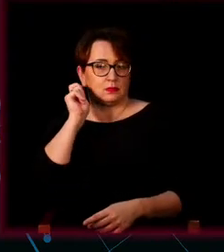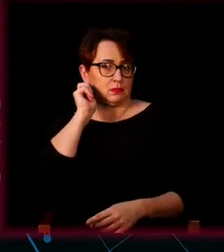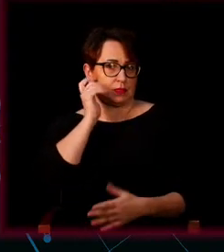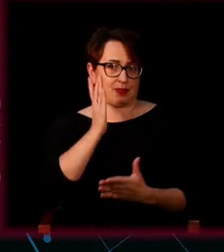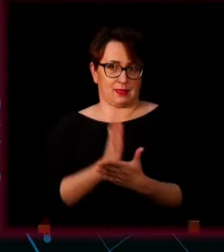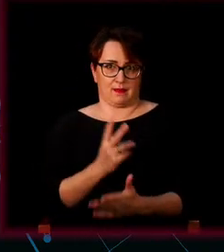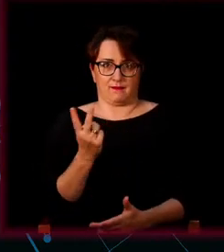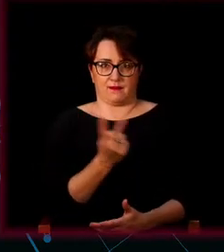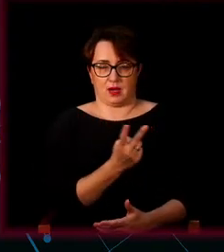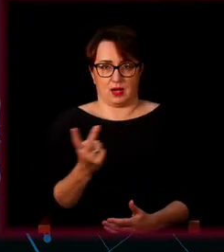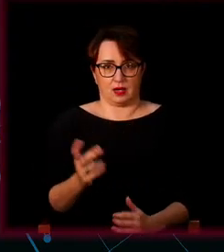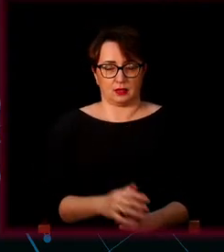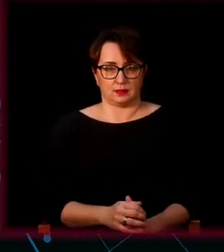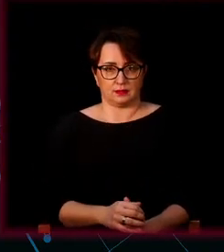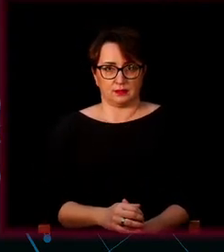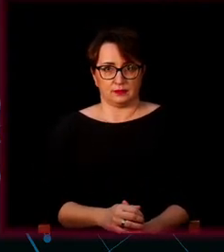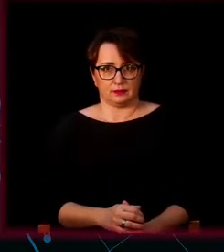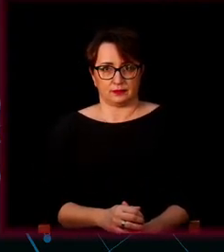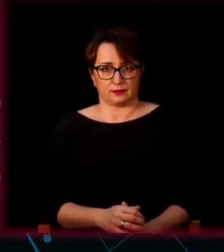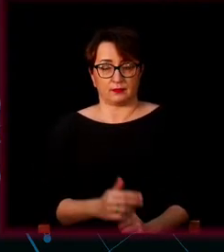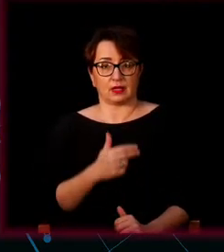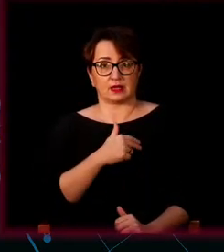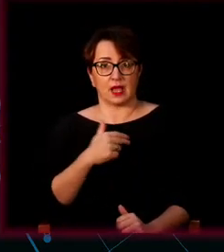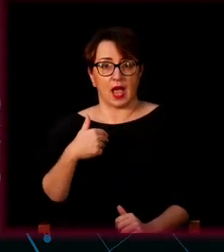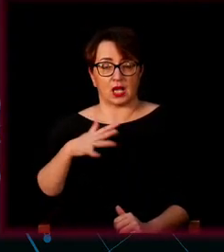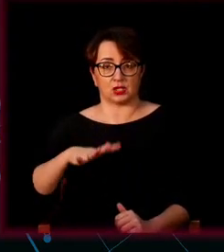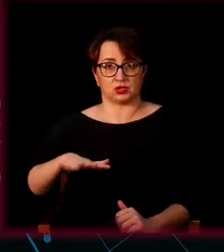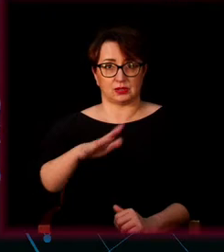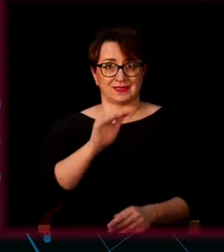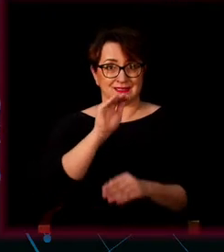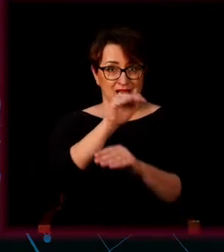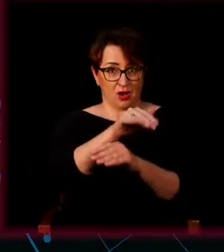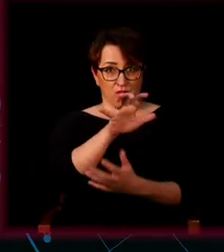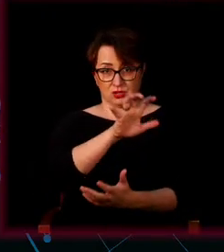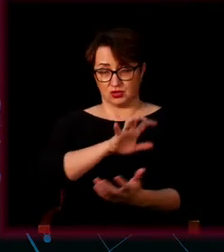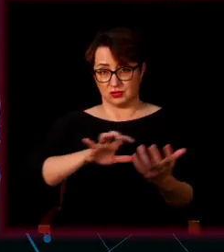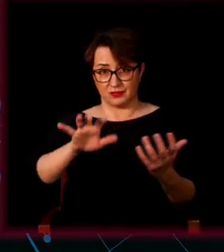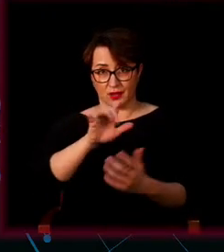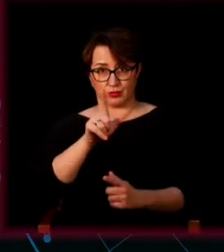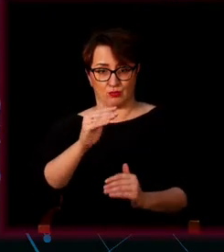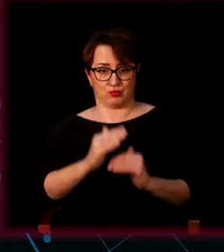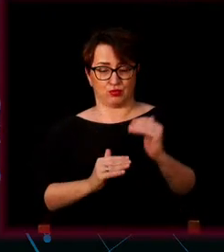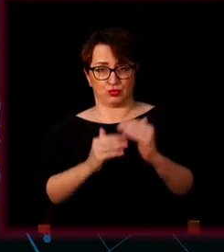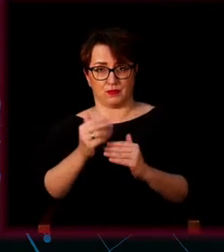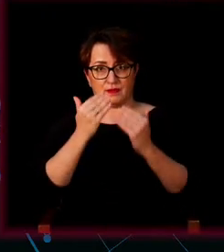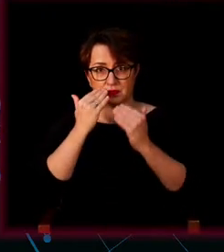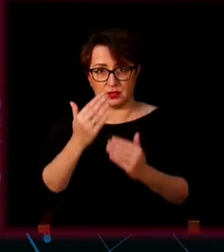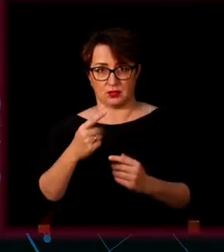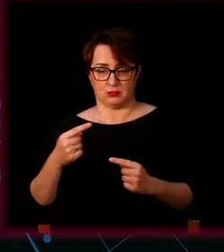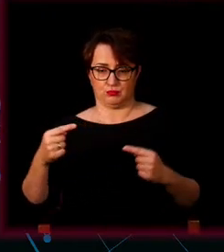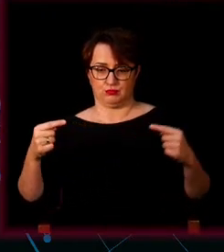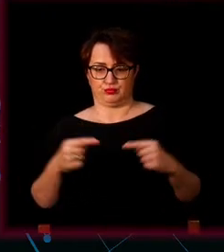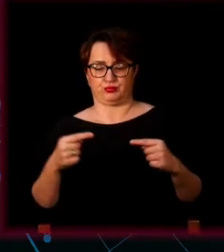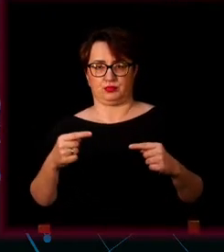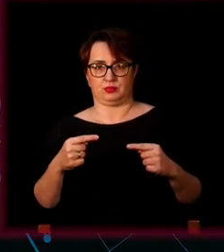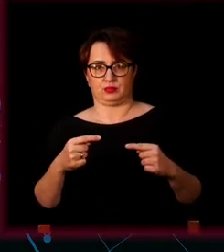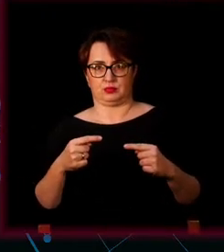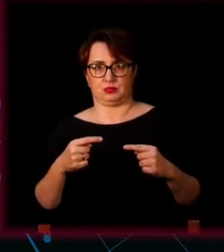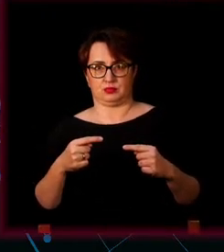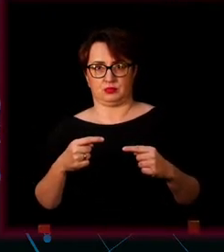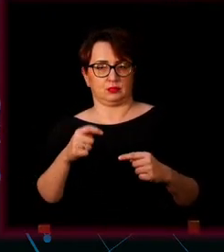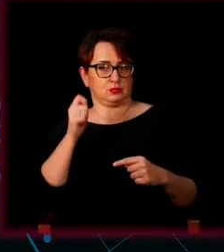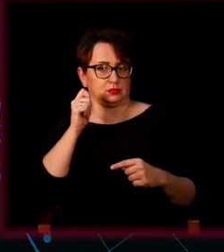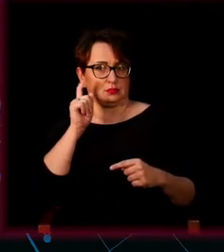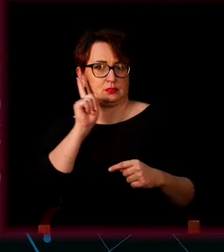jest kobiece w naszym zachodnim świecie są budowane poprzez wzajemne zaprzeczenie, tak, że męskość jest